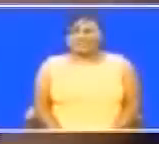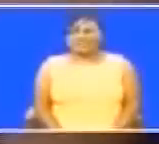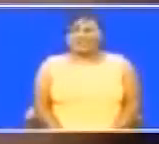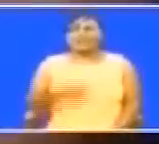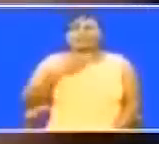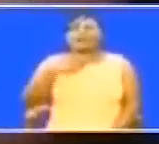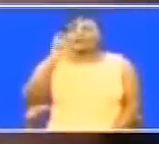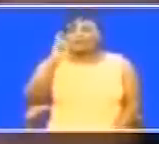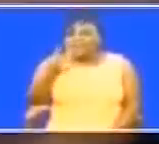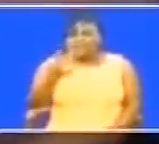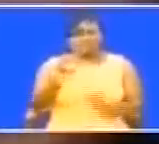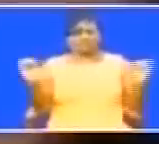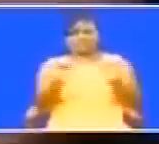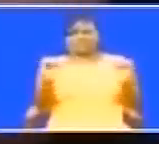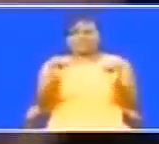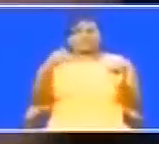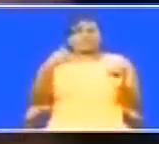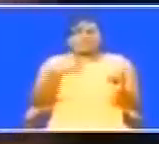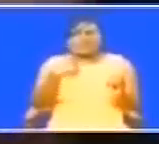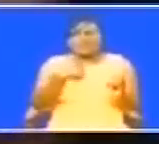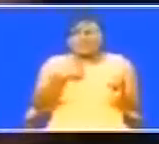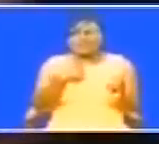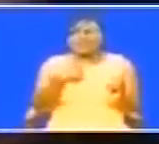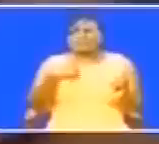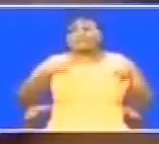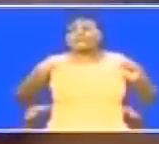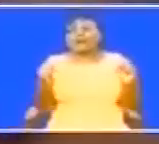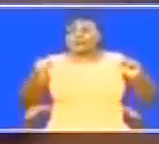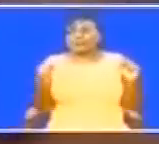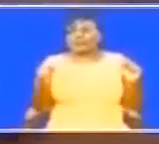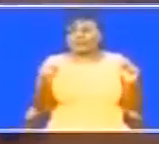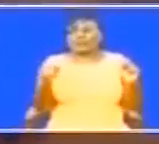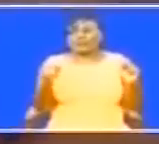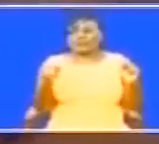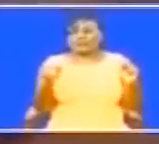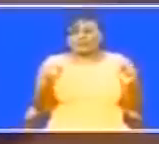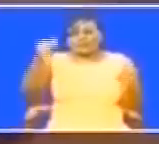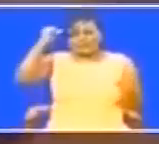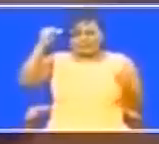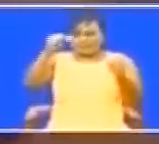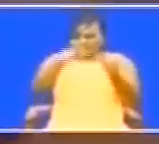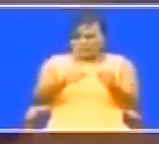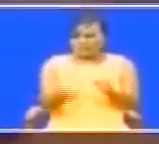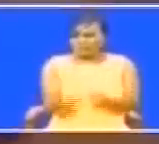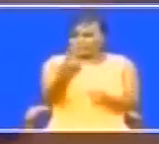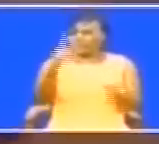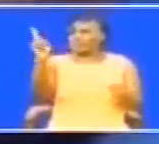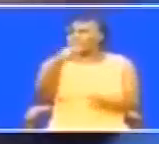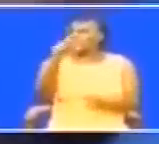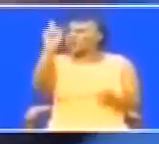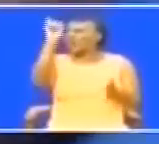To see him around. If he can be deported, I'll be very happy. Kovu za mwanamke huyu zimesababishwa na kosa